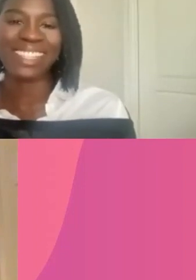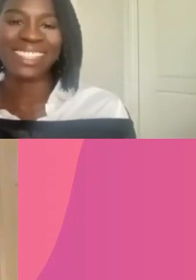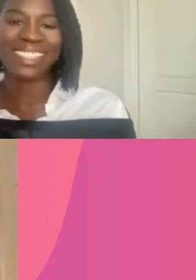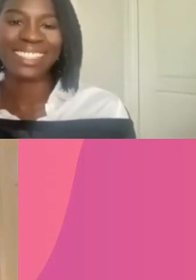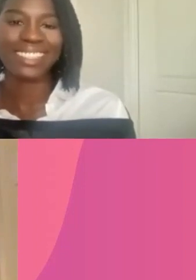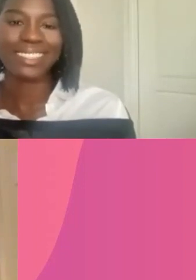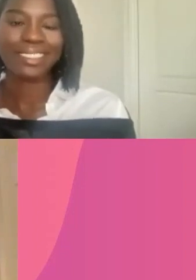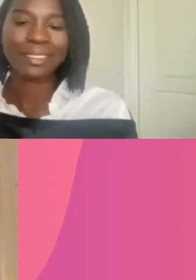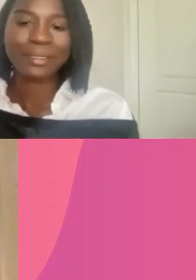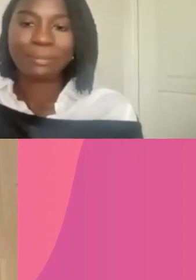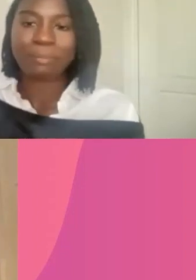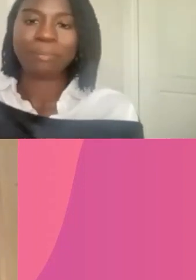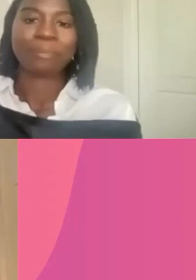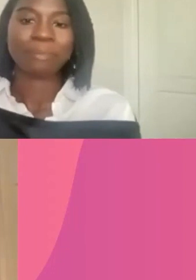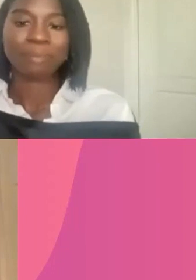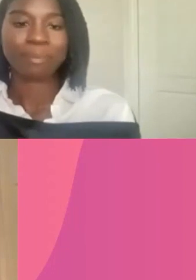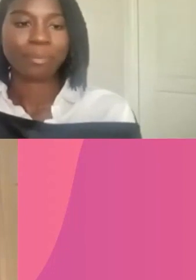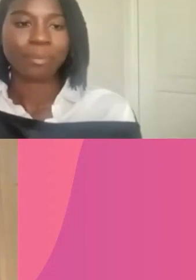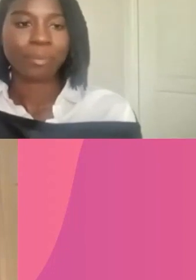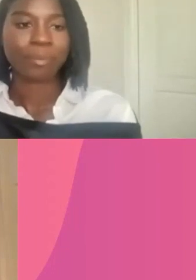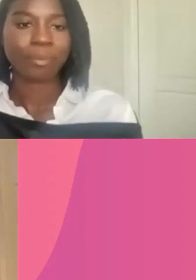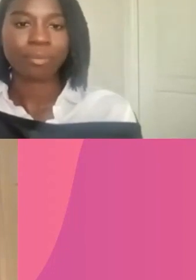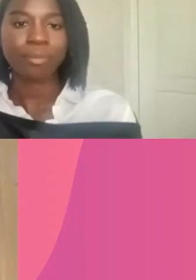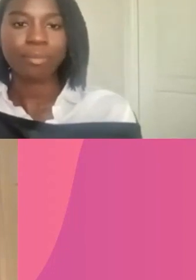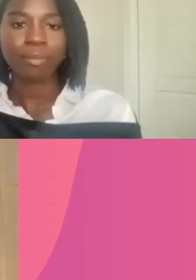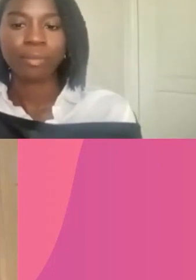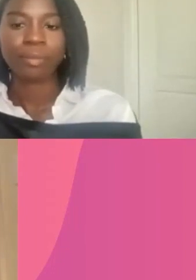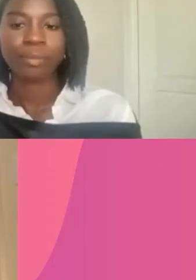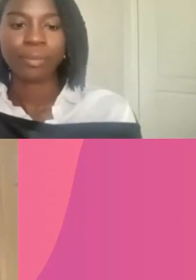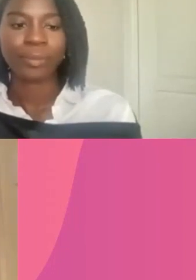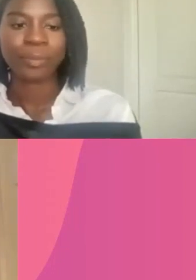oui, il faut également se pencher sur les lésions cérébrales acquises.